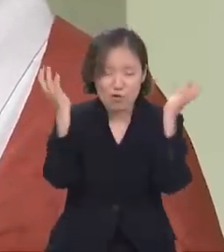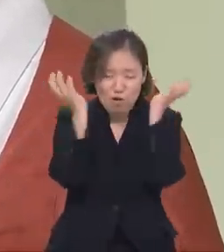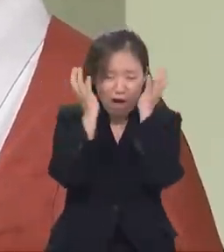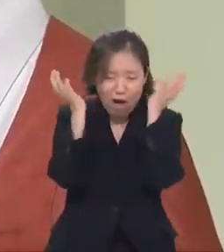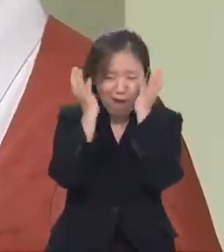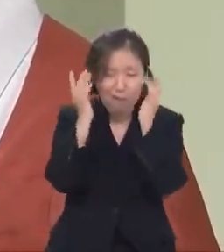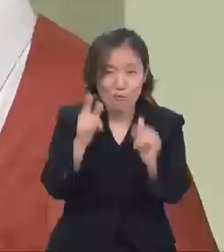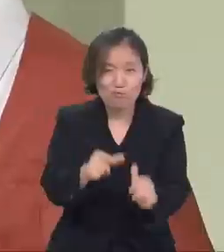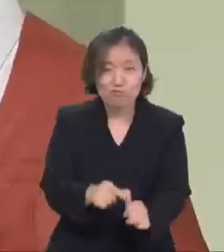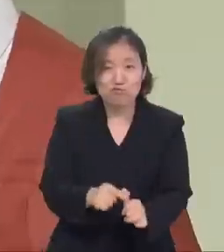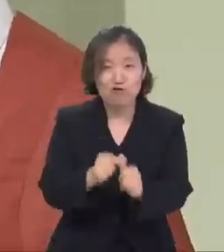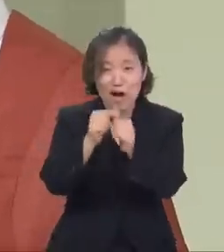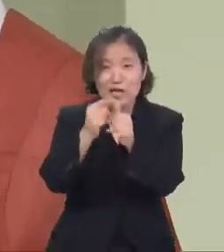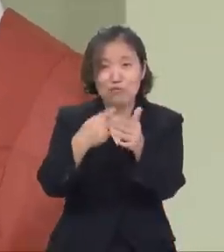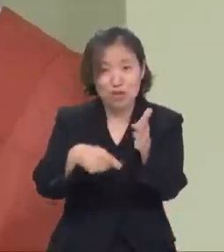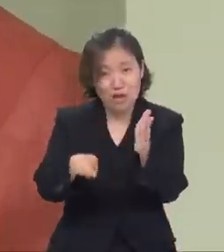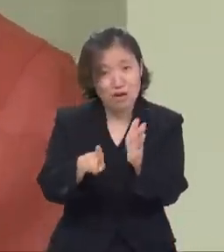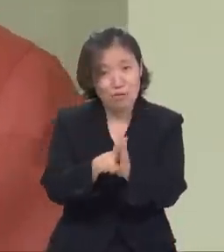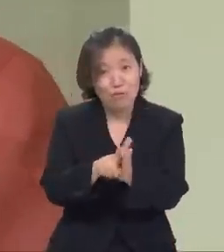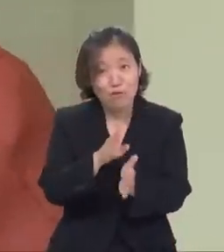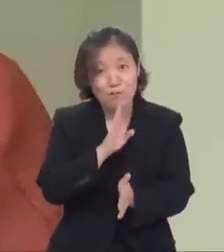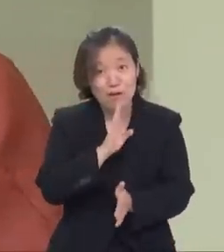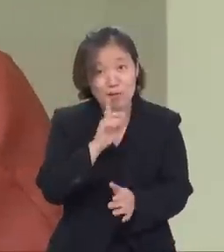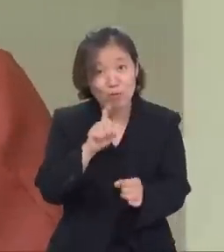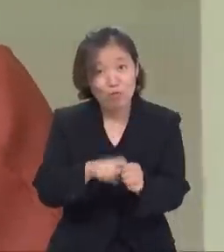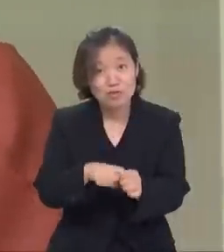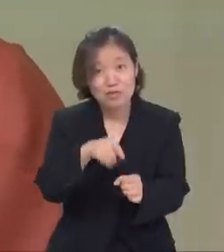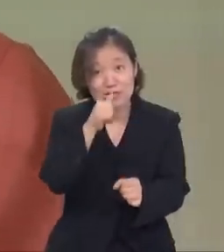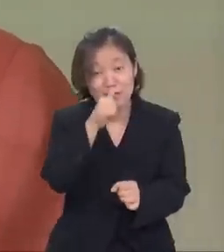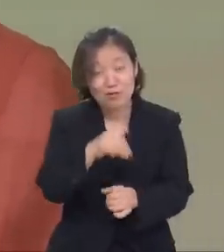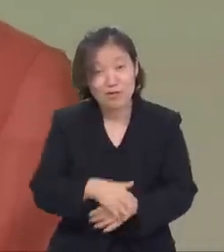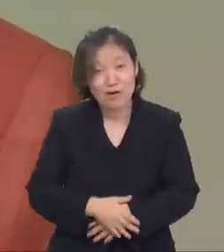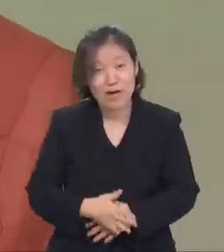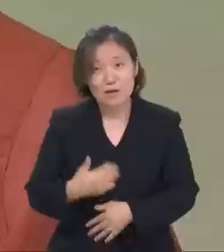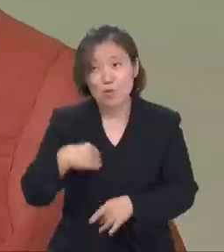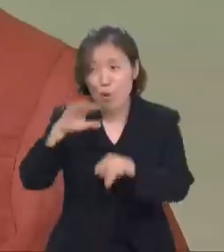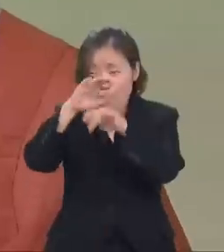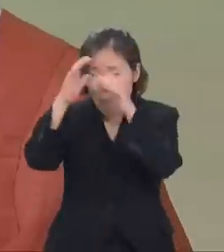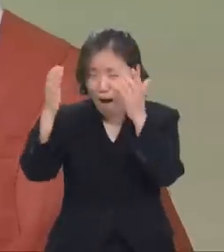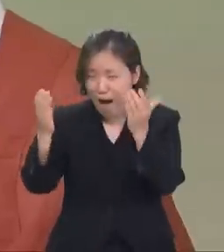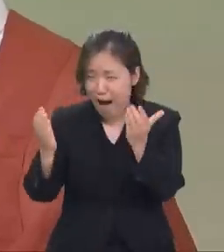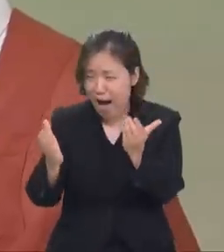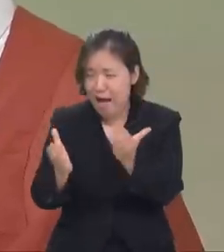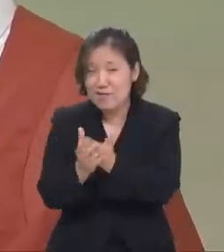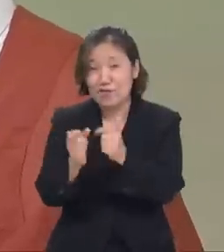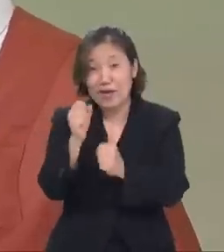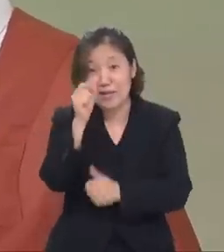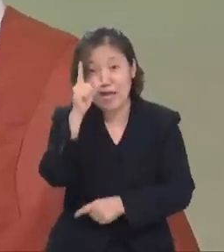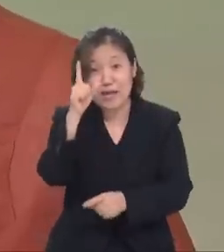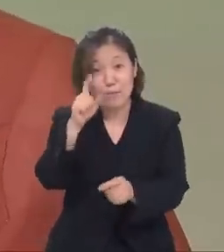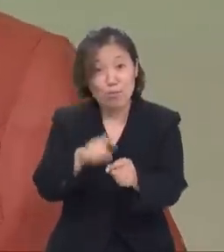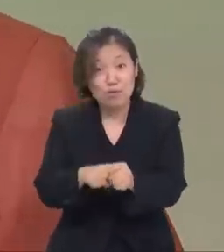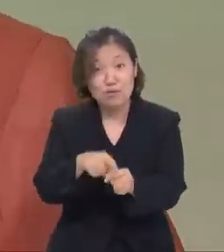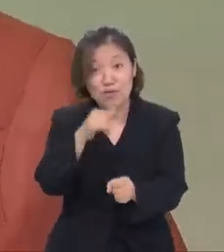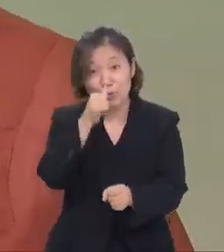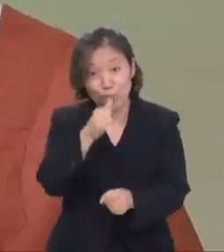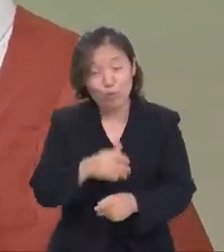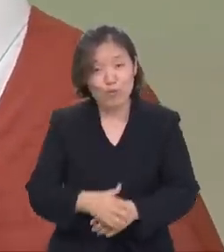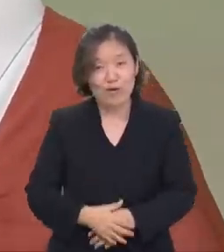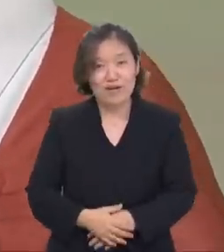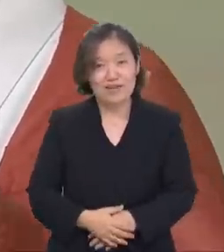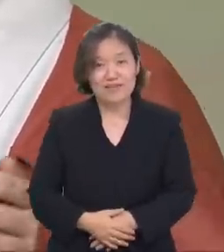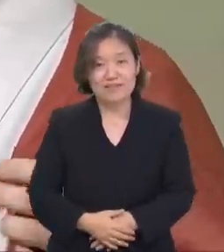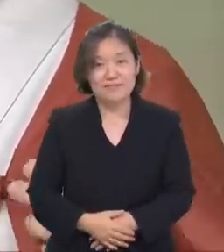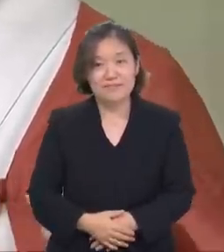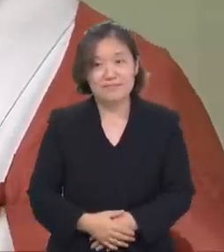위함이요 그러기 위해서 우리가 완전한 깨달음을 얻기 위함이요 또한 우리가 깨달음을 얻은